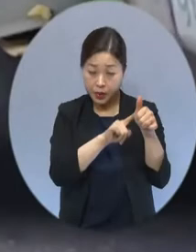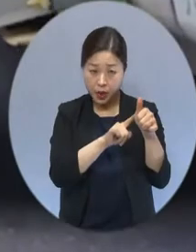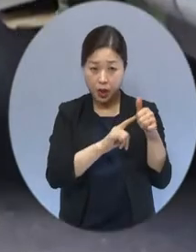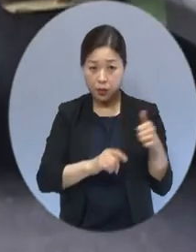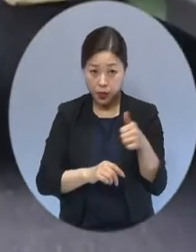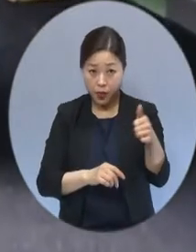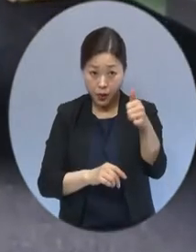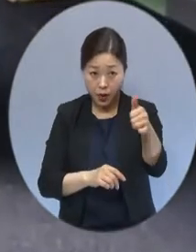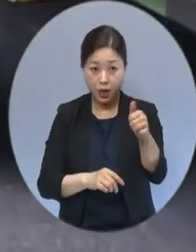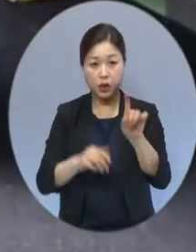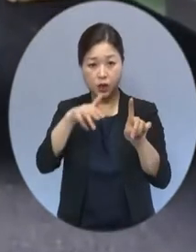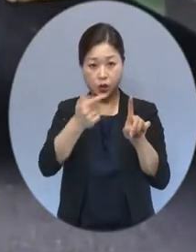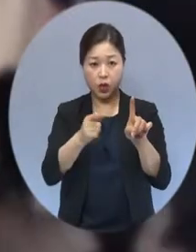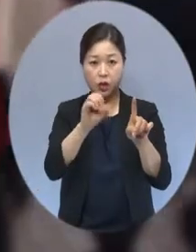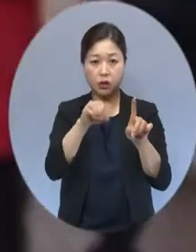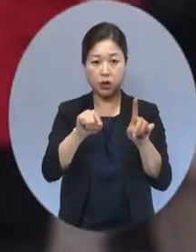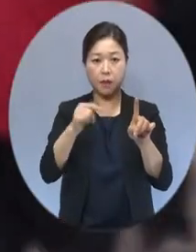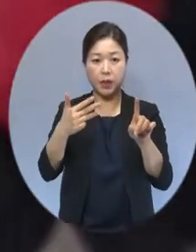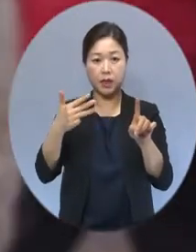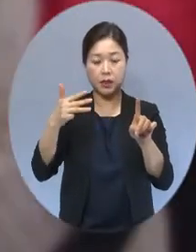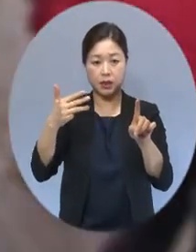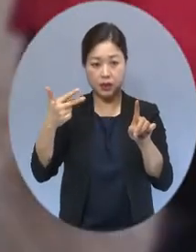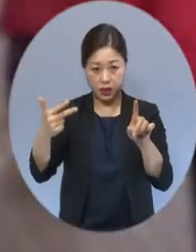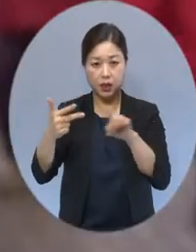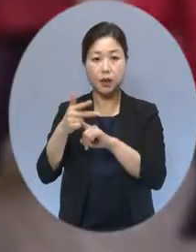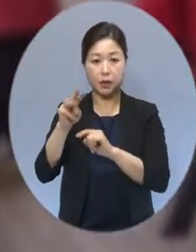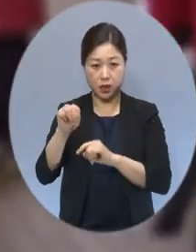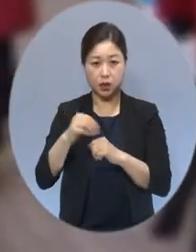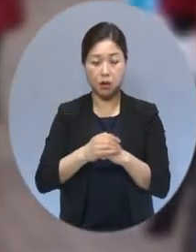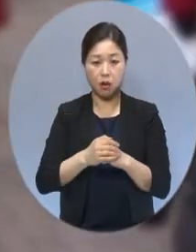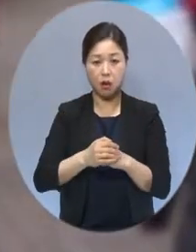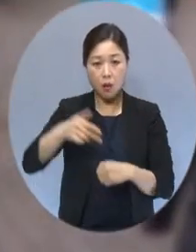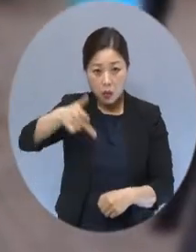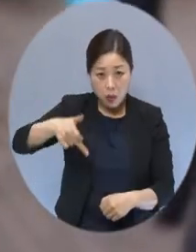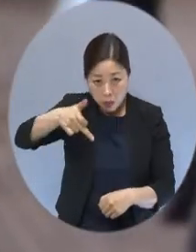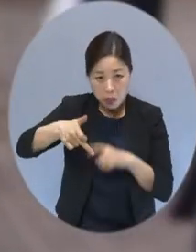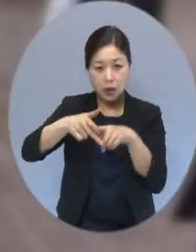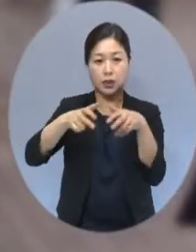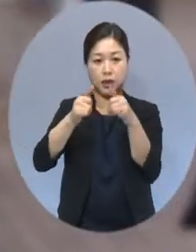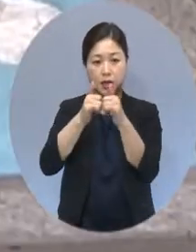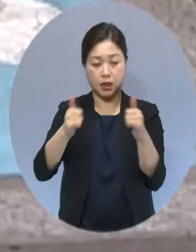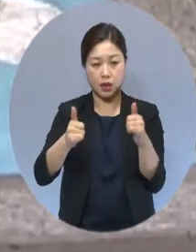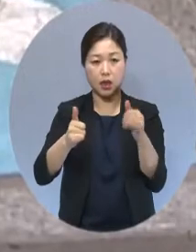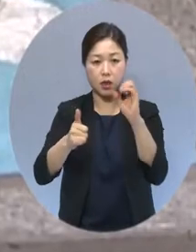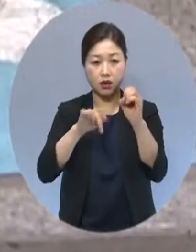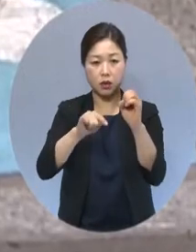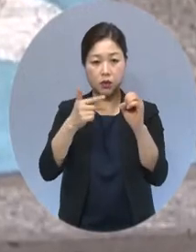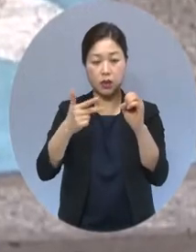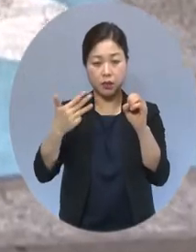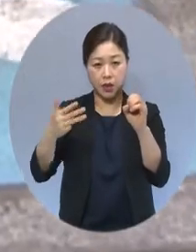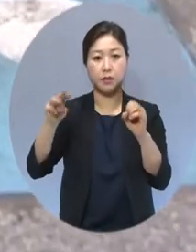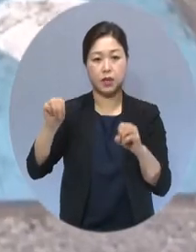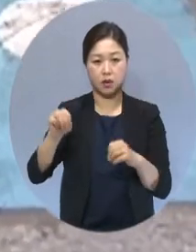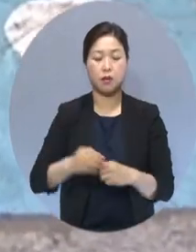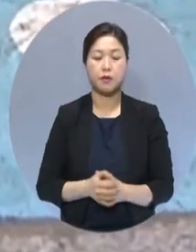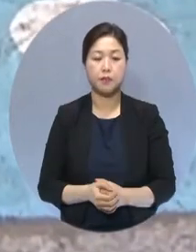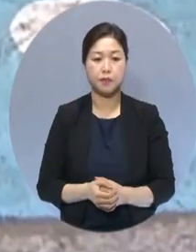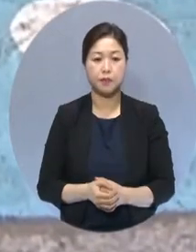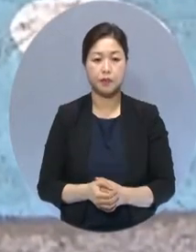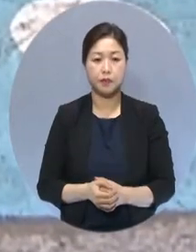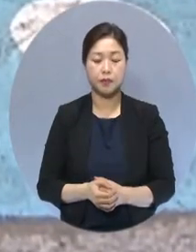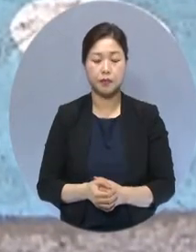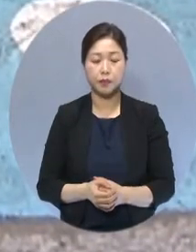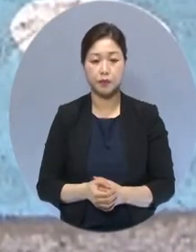초당 0.87 m 목발을 사용하는 장애인의 이동 속도는 0.7 8m 로 나타났습니다 이는